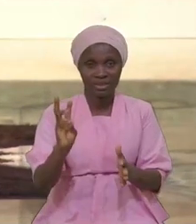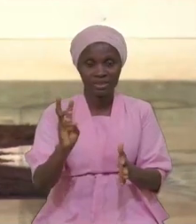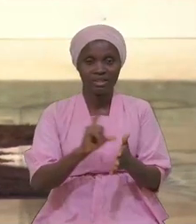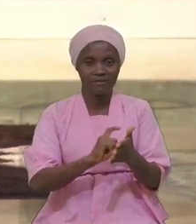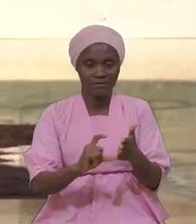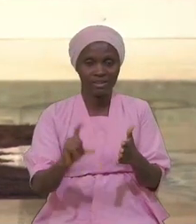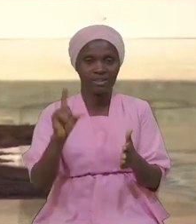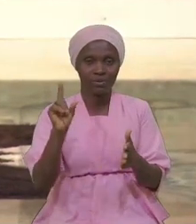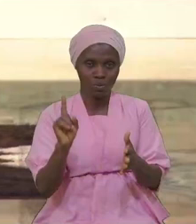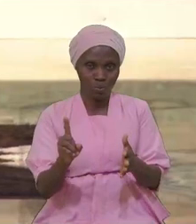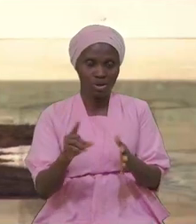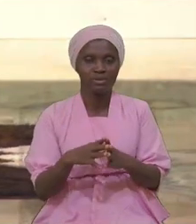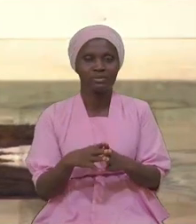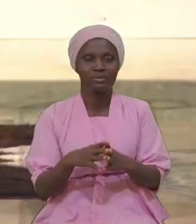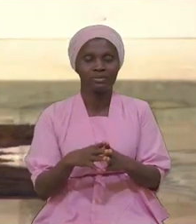verset 1. Hébreux